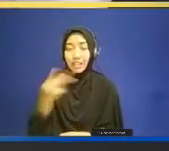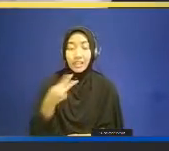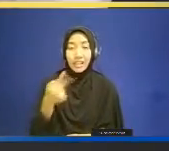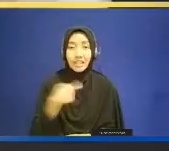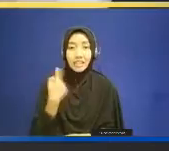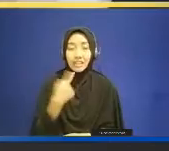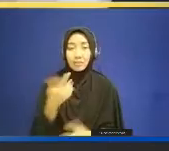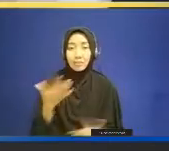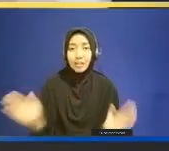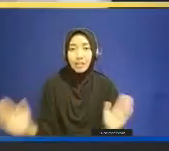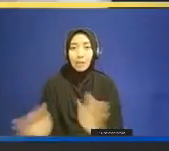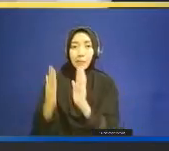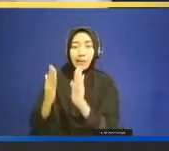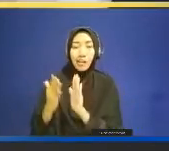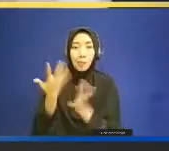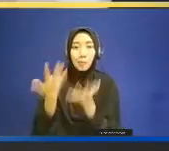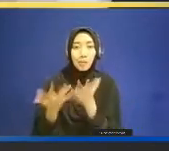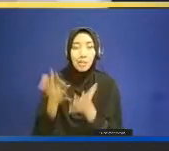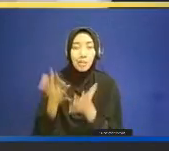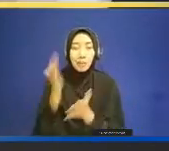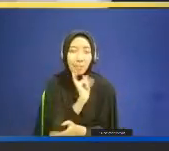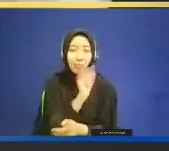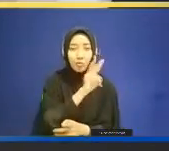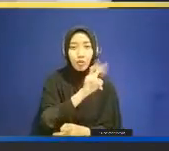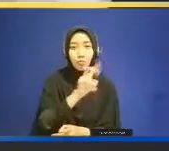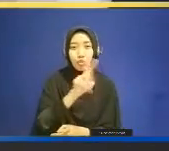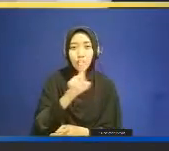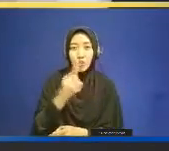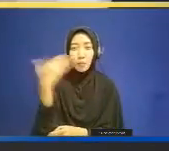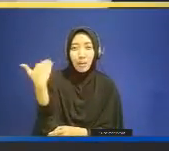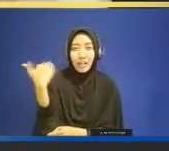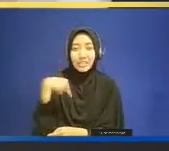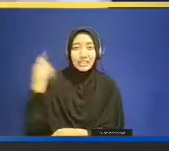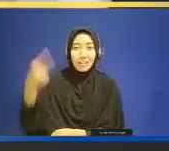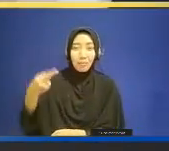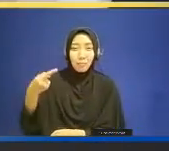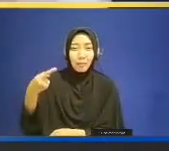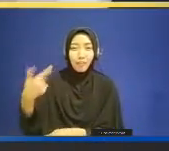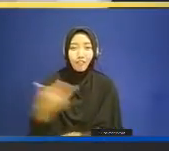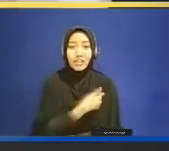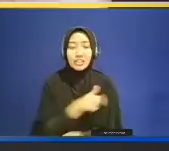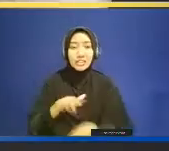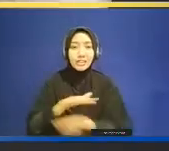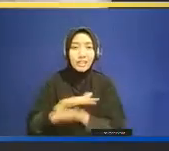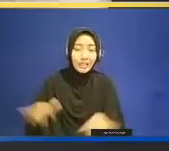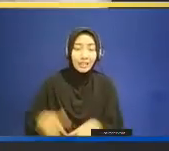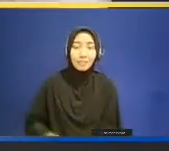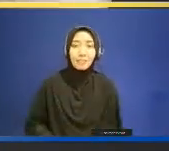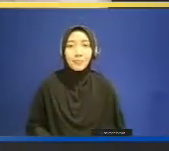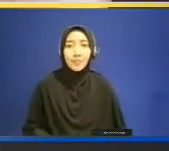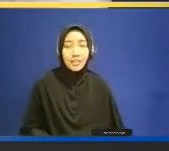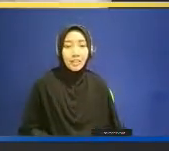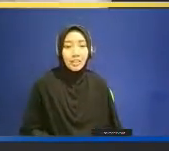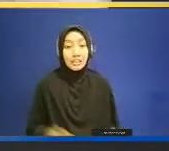kita akan berhadapan dengan situasi yang mungkin mirip di 2020 1-8 absennya selesai ini punya implikasi tapi nanti